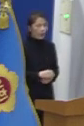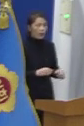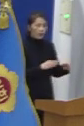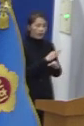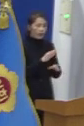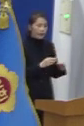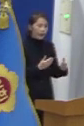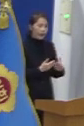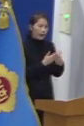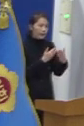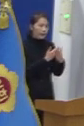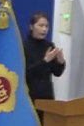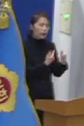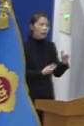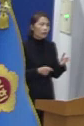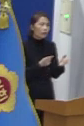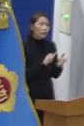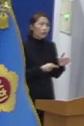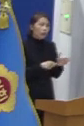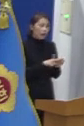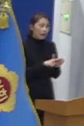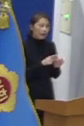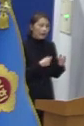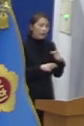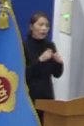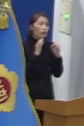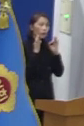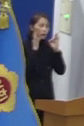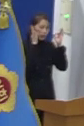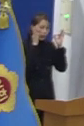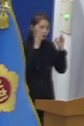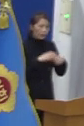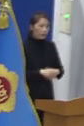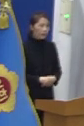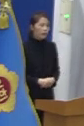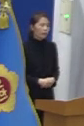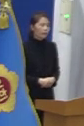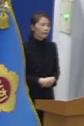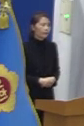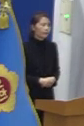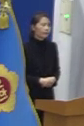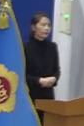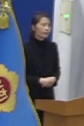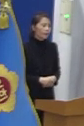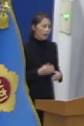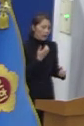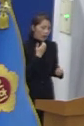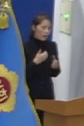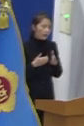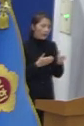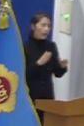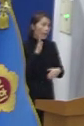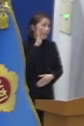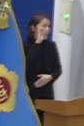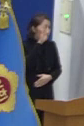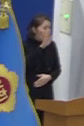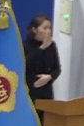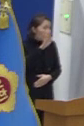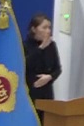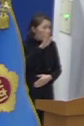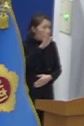성과들을 만들어 나가겠습니다. 첫째, 기업과 도정으로 경기도의 미래 경제